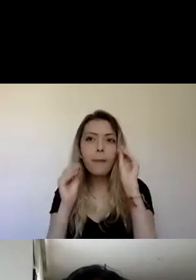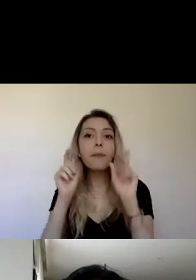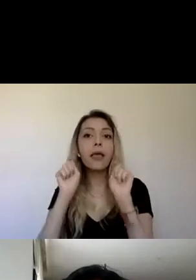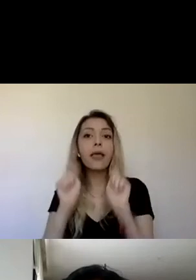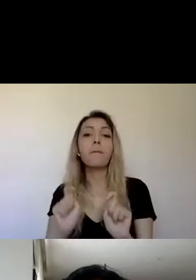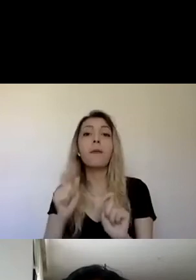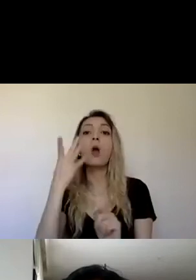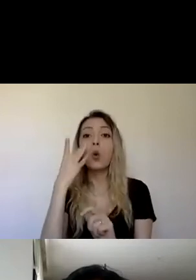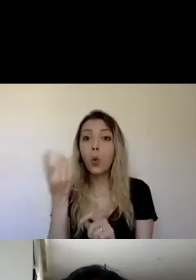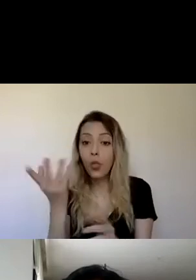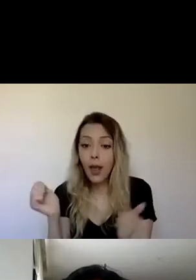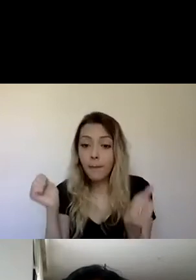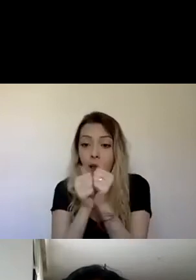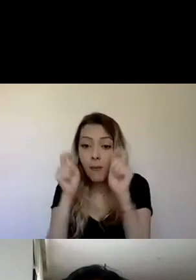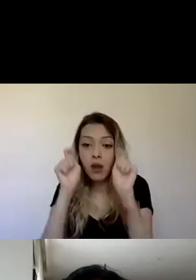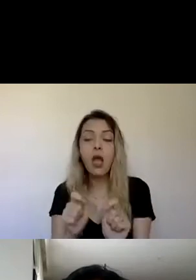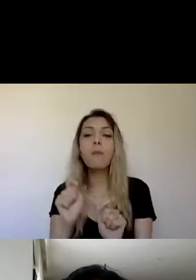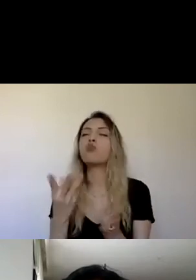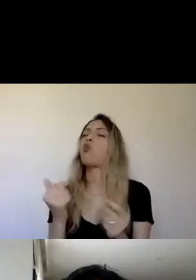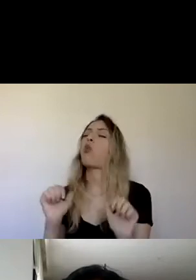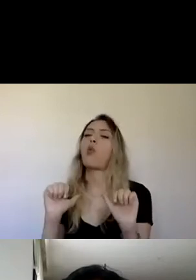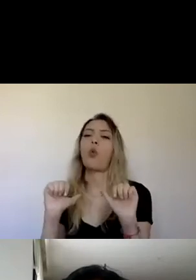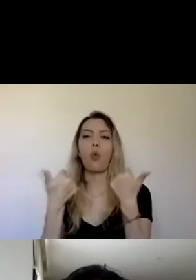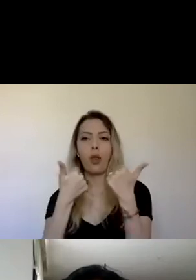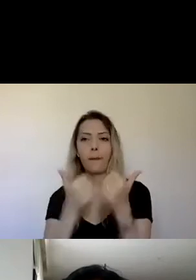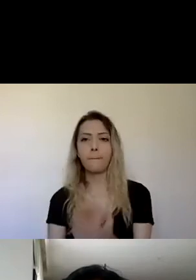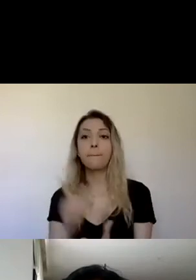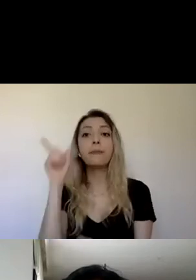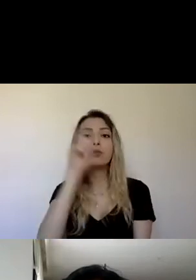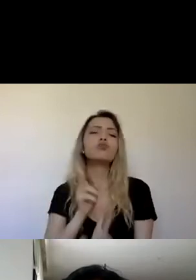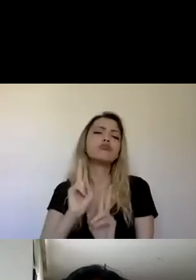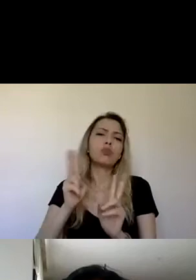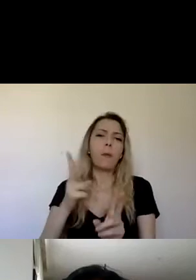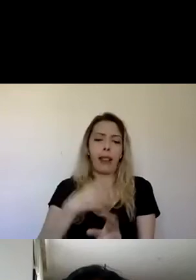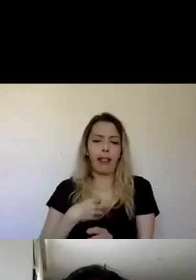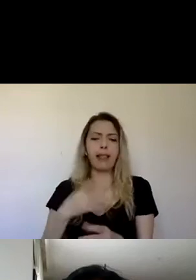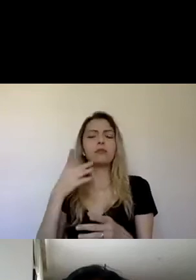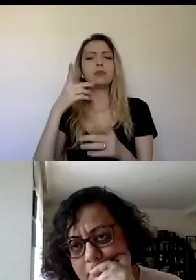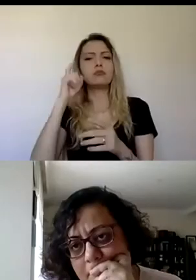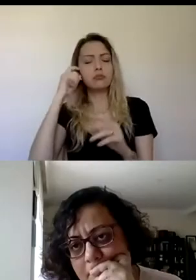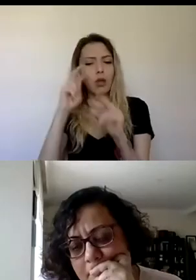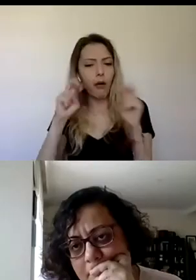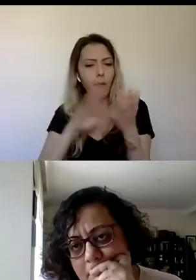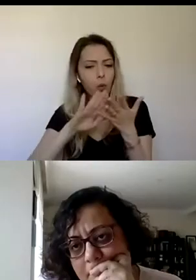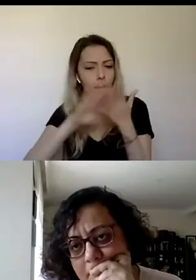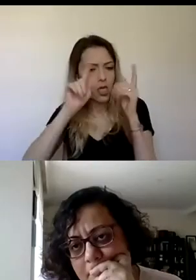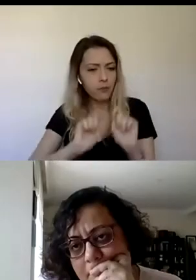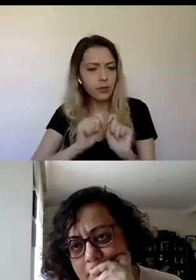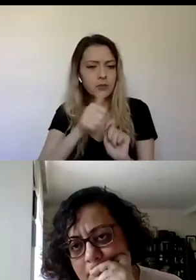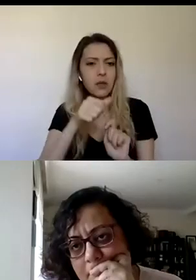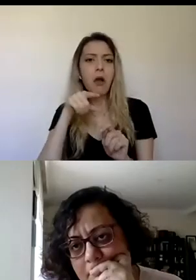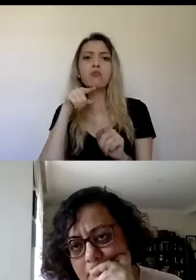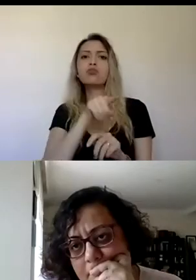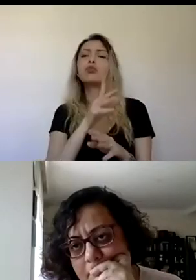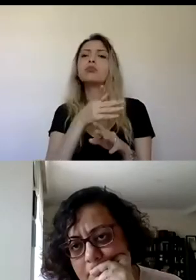kazanıyor aslında. Çünkü normalde kendimiz izleme yaptığımızda ve bunun için